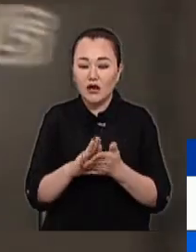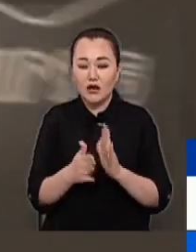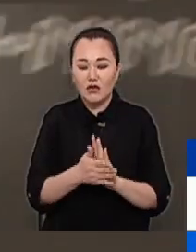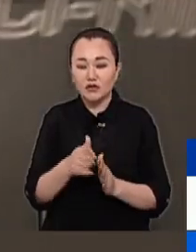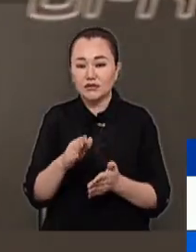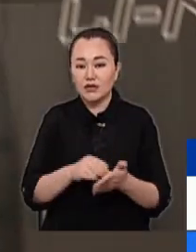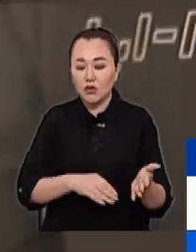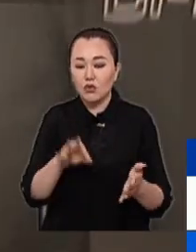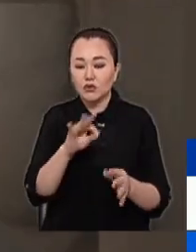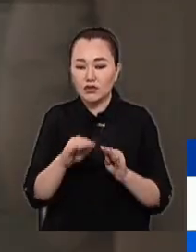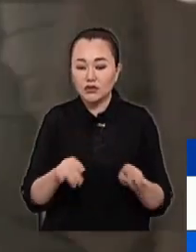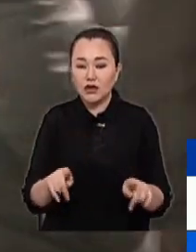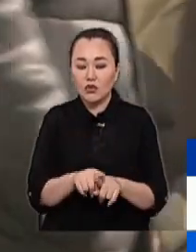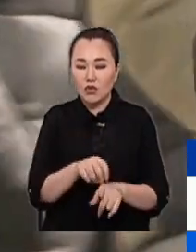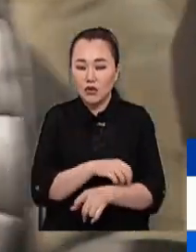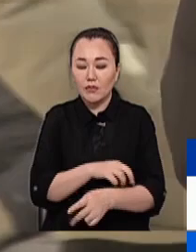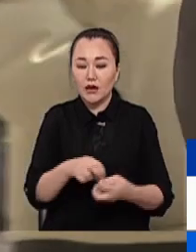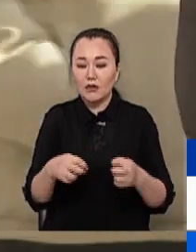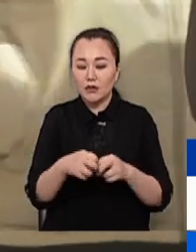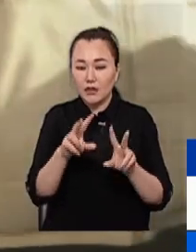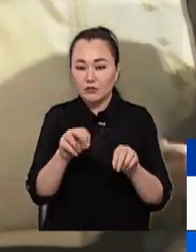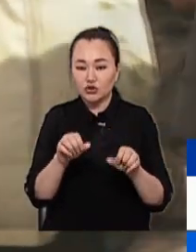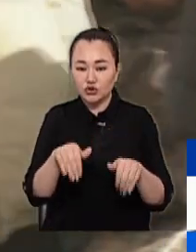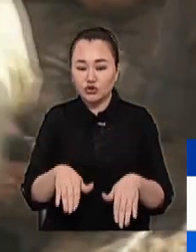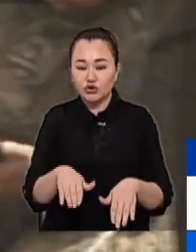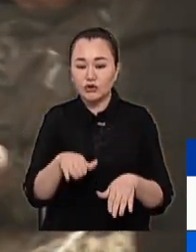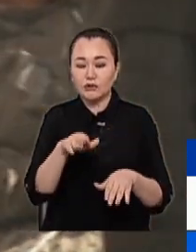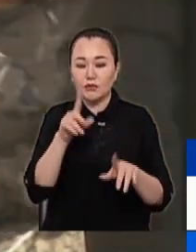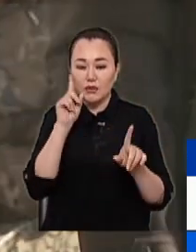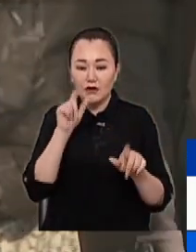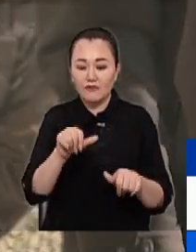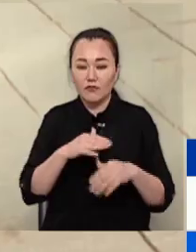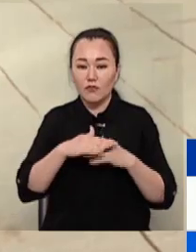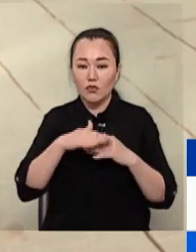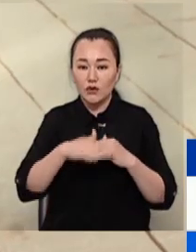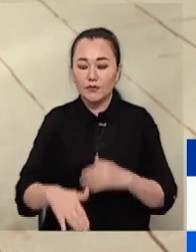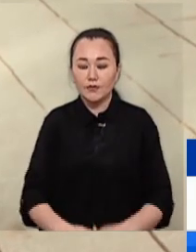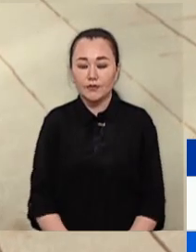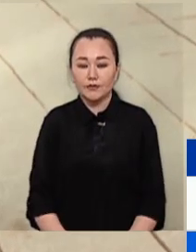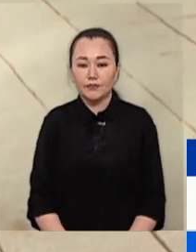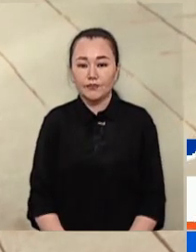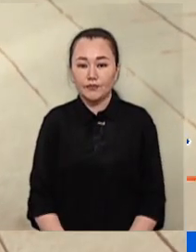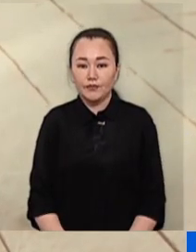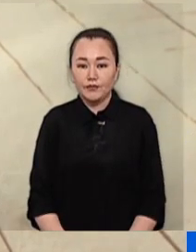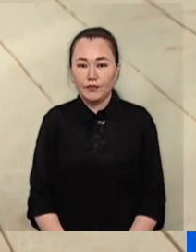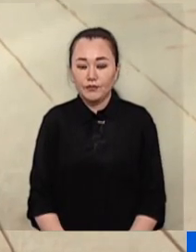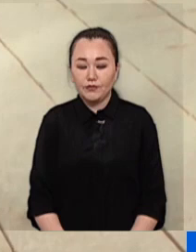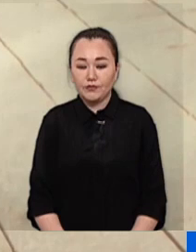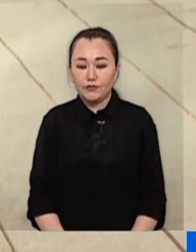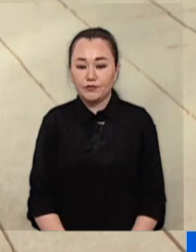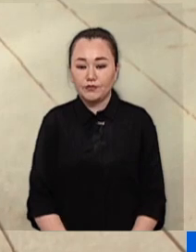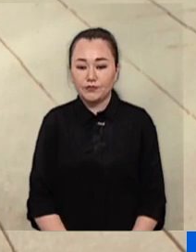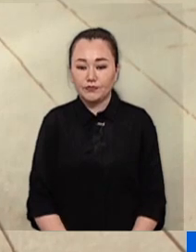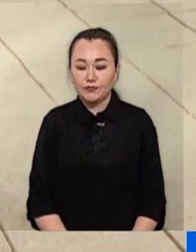договоренность о создании такой комиссии. Проблему обещают решить в правовом поле. Динара Нургалиева, Нуркен Токмурдин,